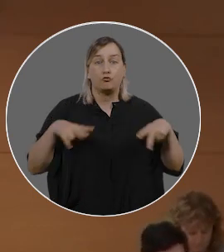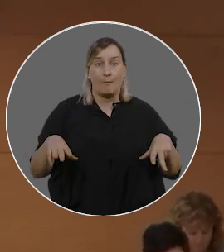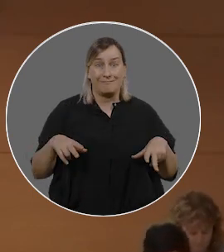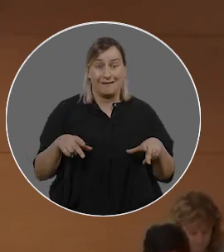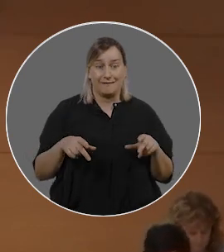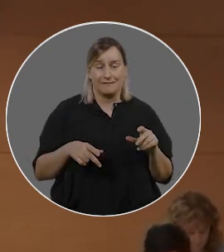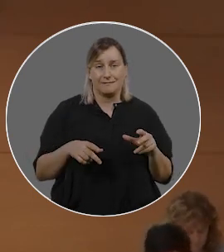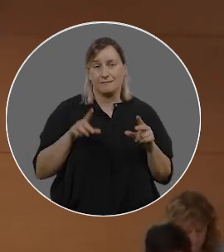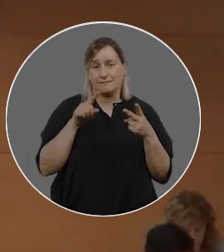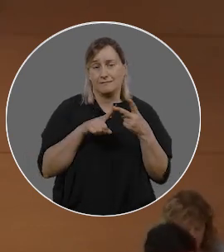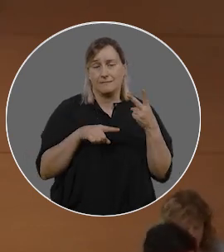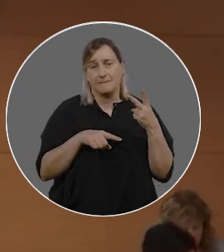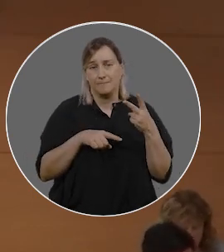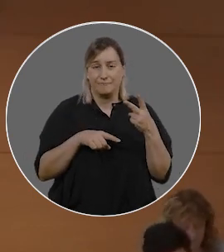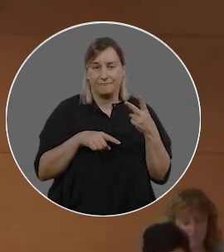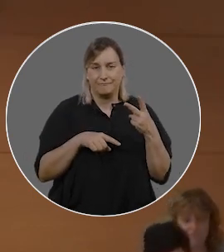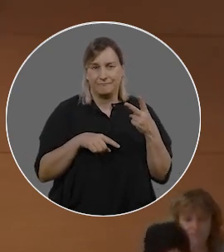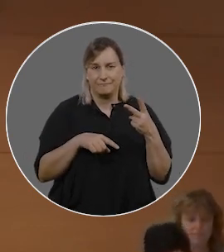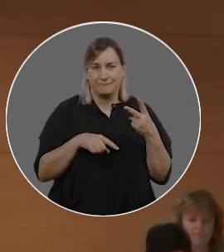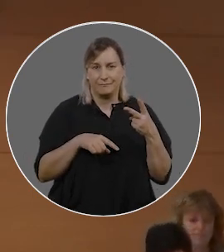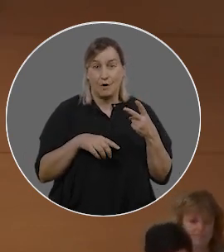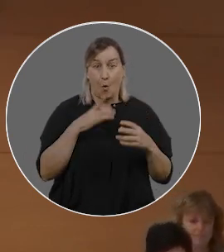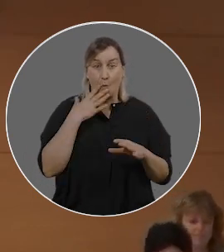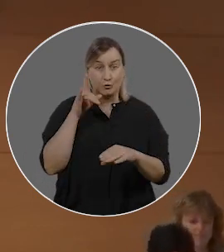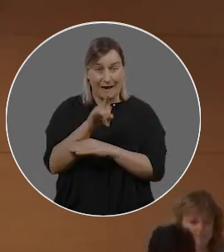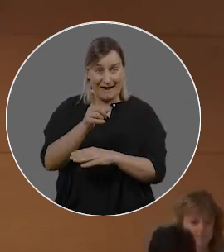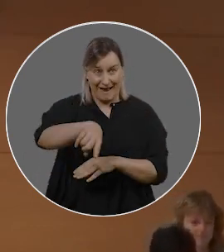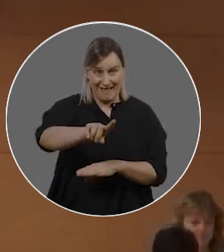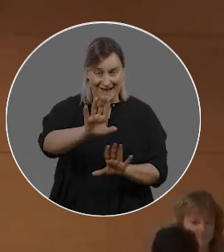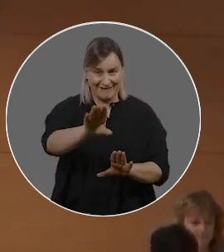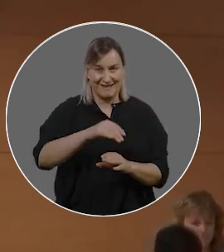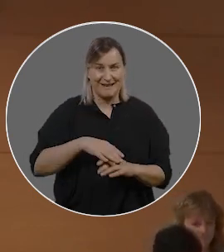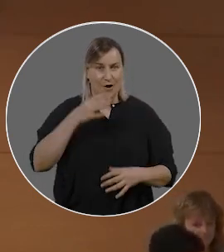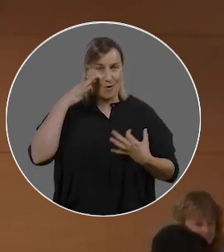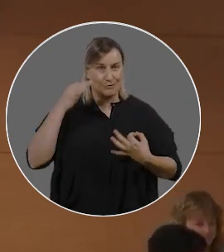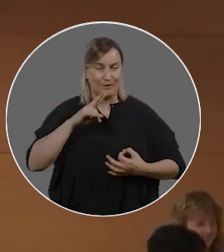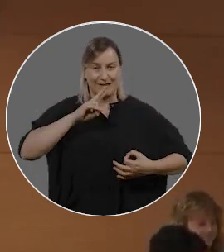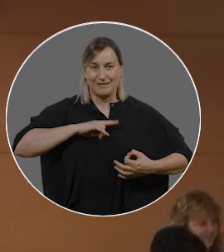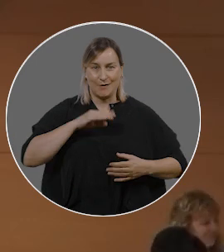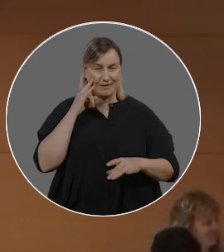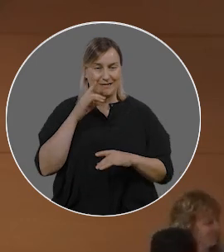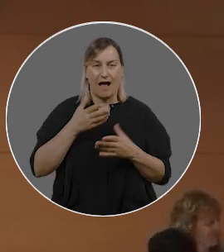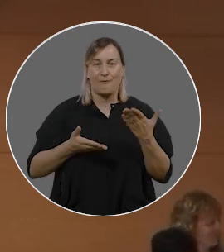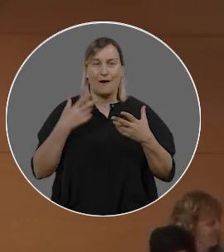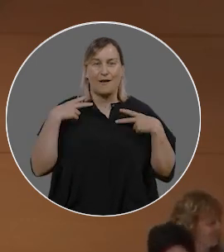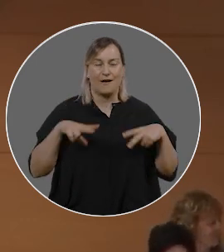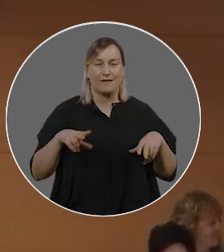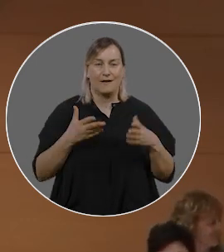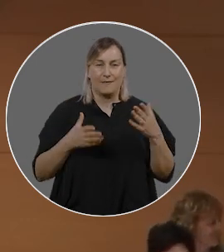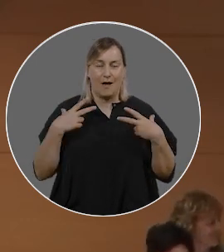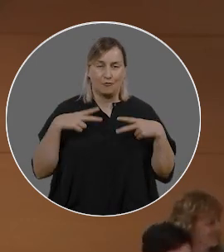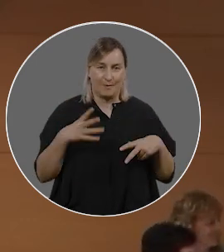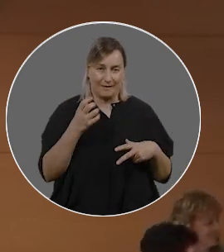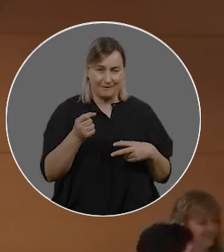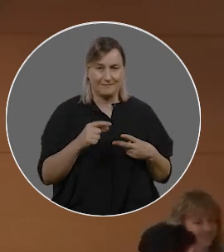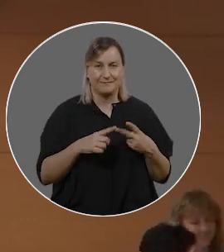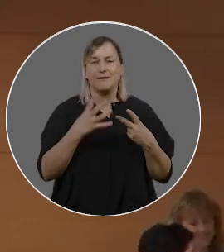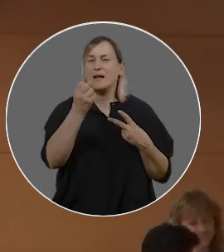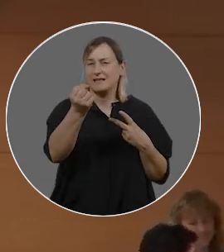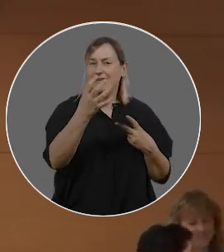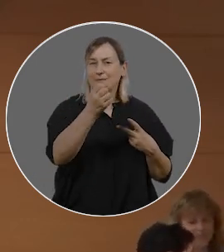avaluacions automàtiques... Deixeu-me que us digui, us enganyen? No és veritat el que ens diuen les avaluacions automàtiques?